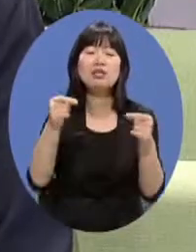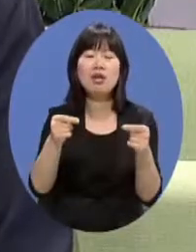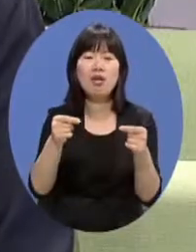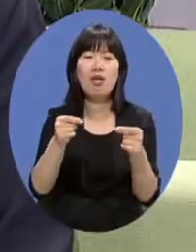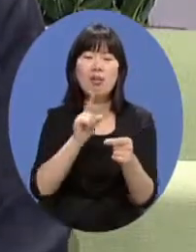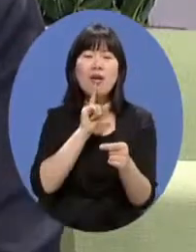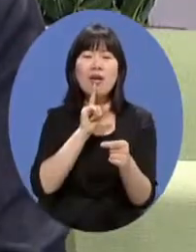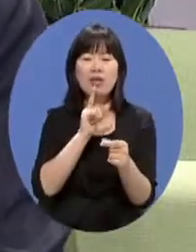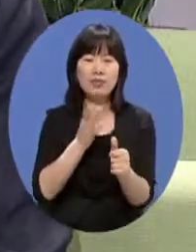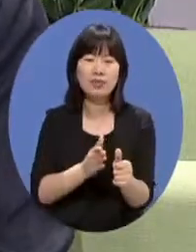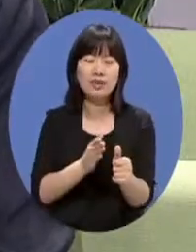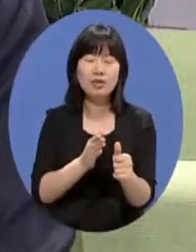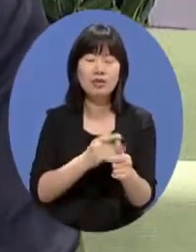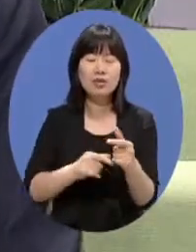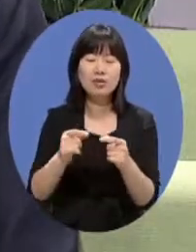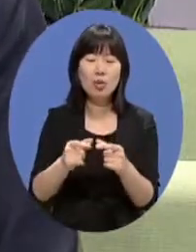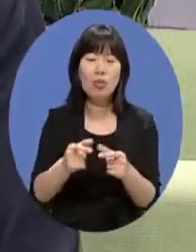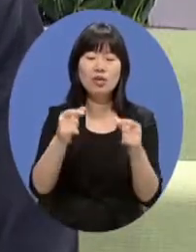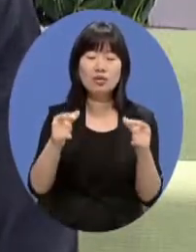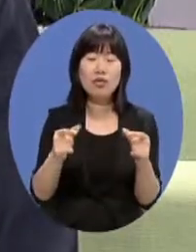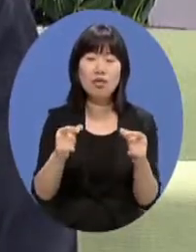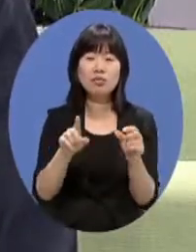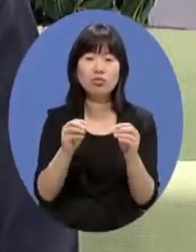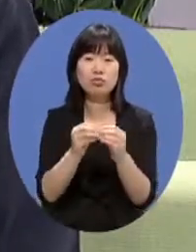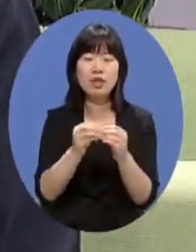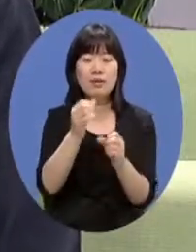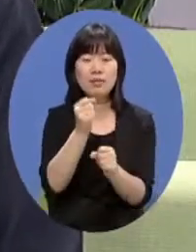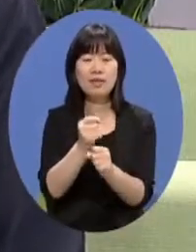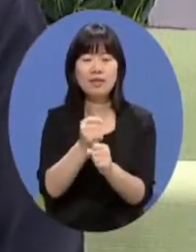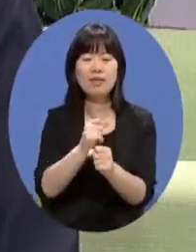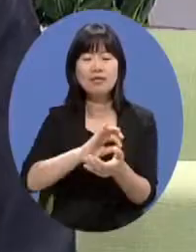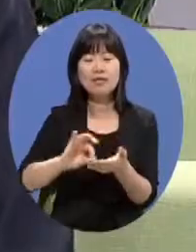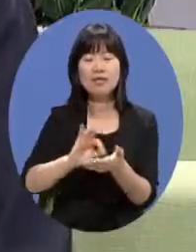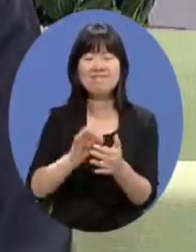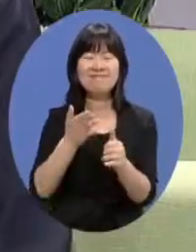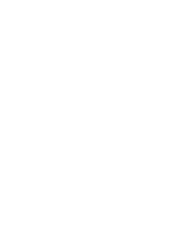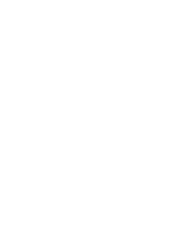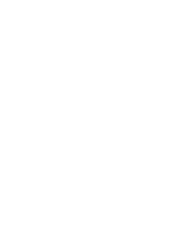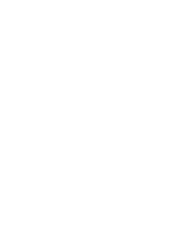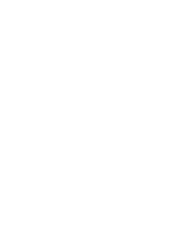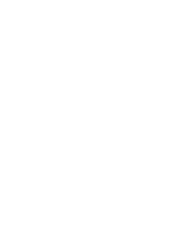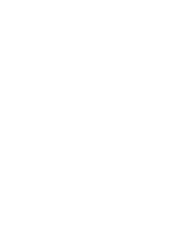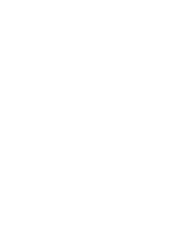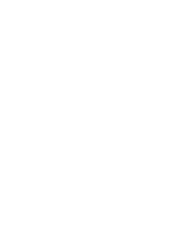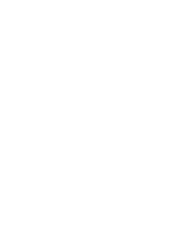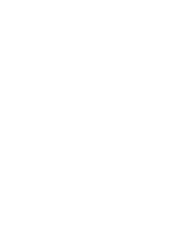해주시는 거예요. 조금씩 늘려가는 거예요. 늘려서 하시는 거예요. 확장시키는 그런 방법을 쓰시는 게 좋겠습니다. 네,